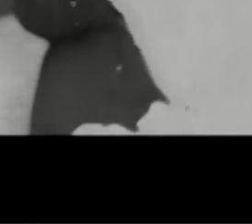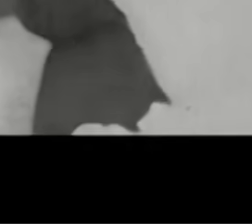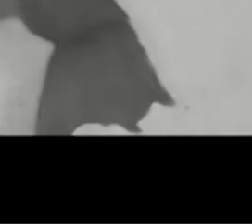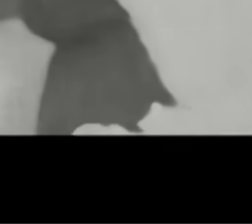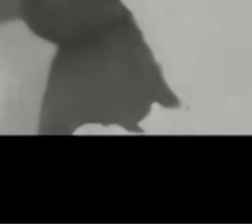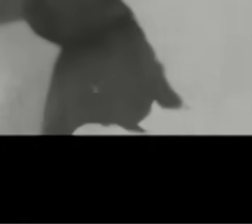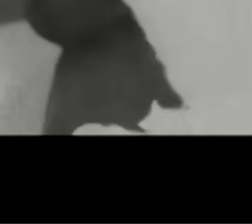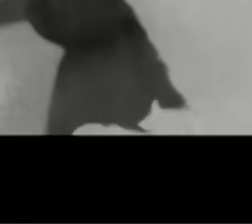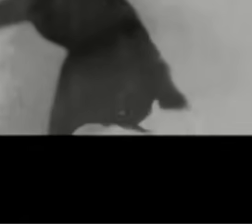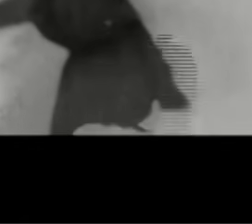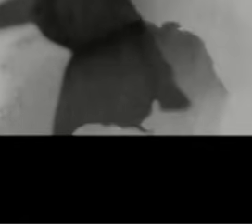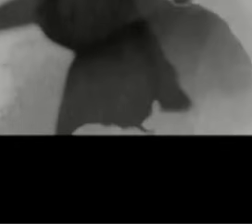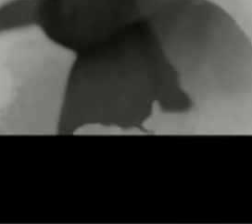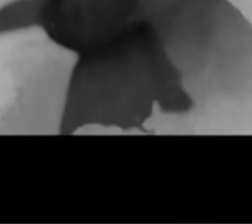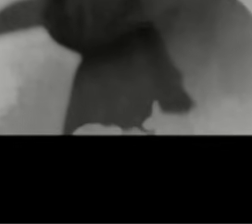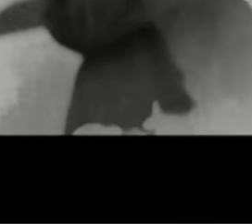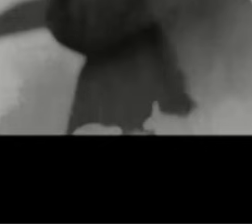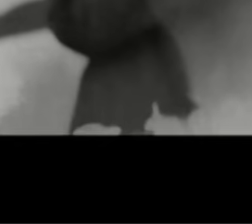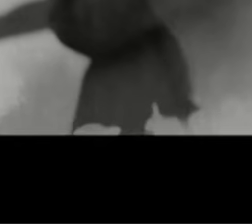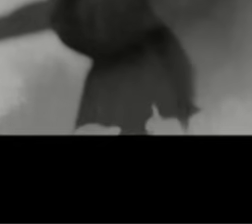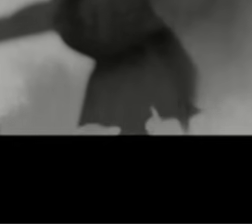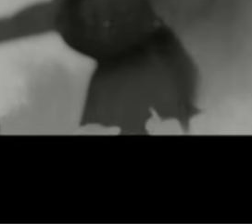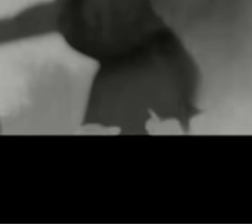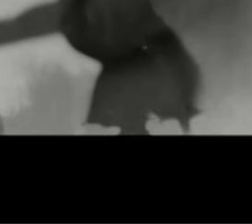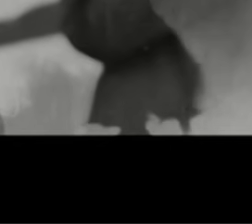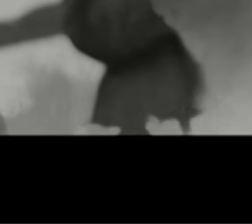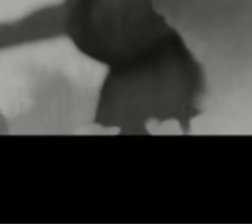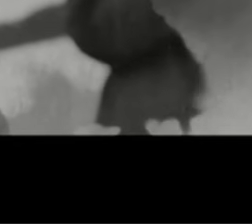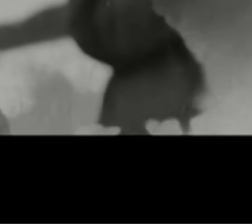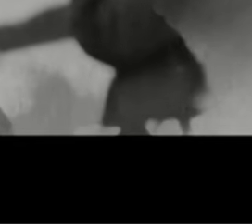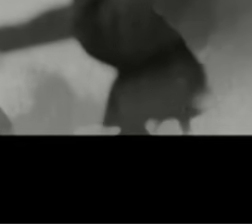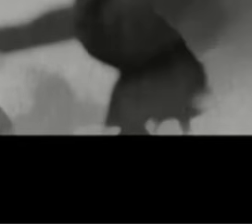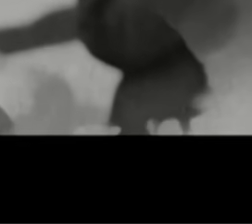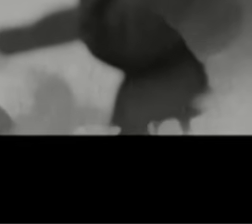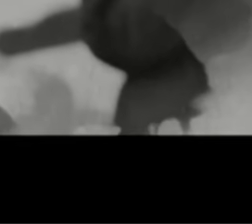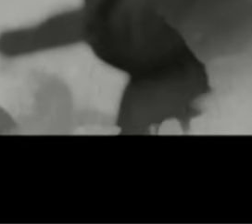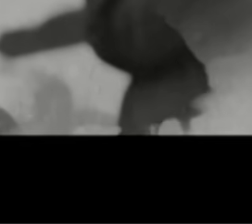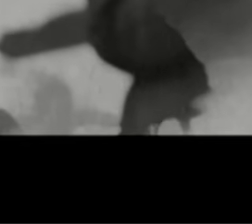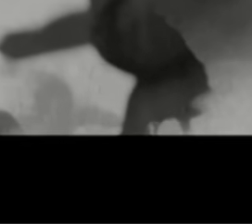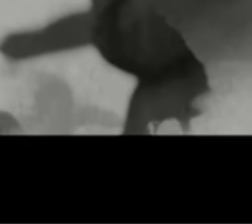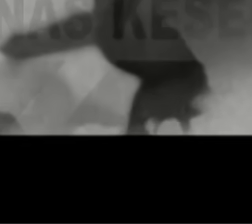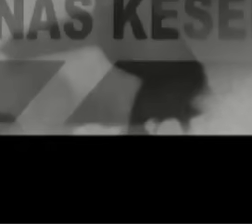tak sempat terhenti, seperti jarum jam dinding yang tidak berfungsi.